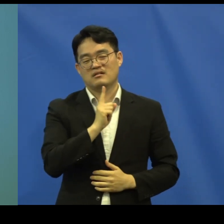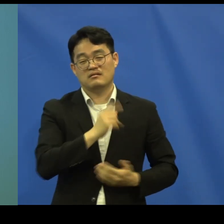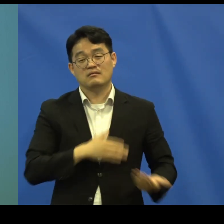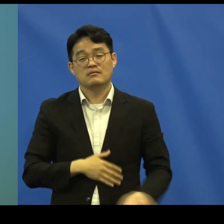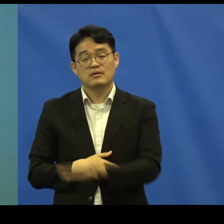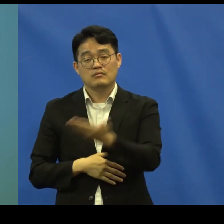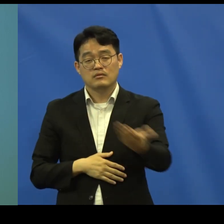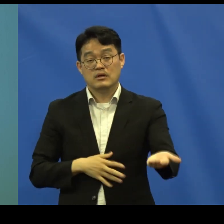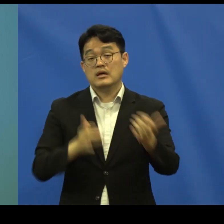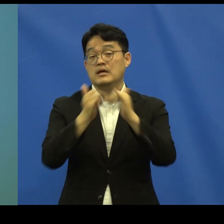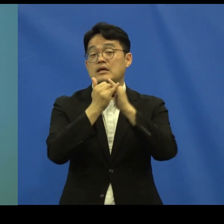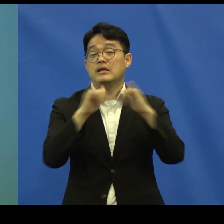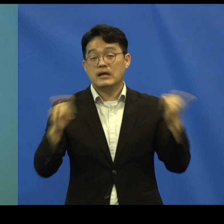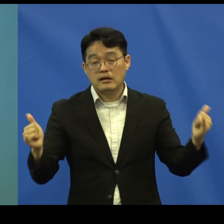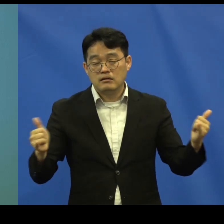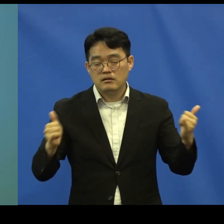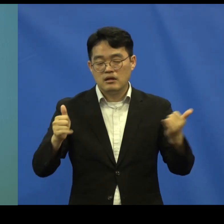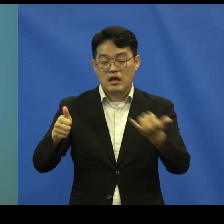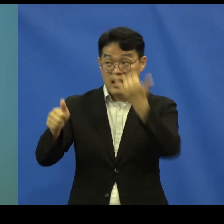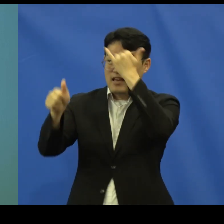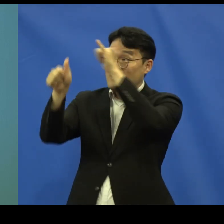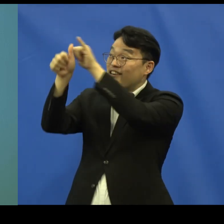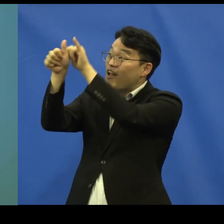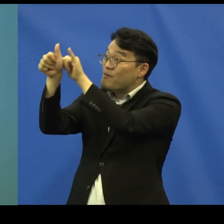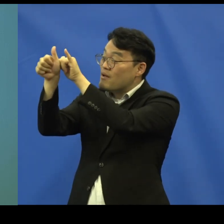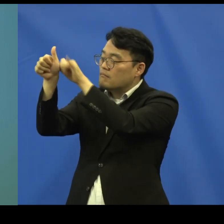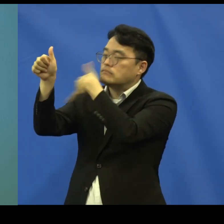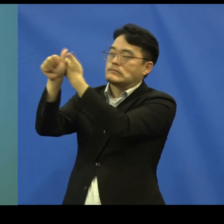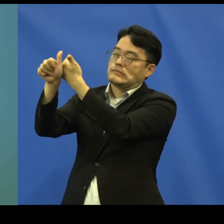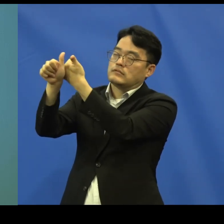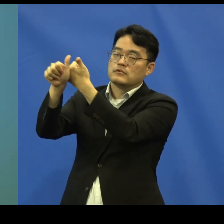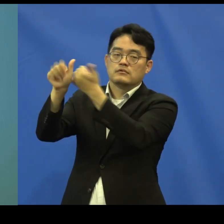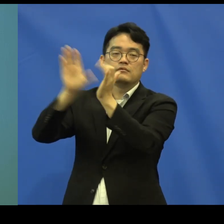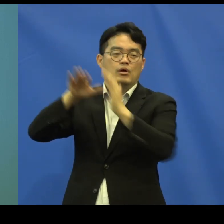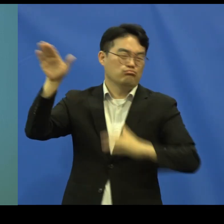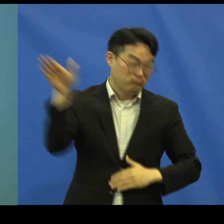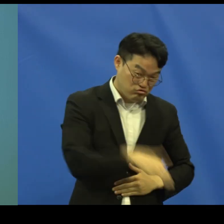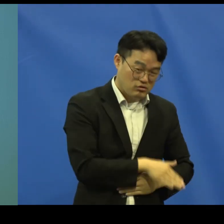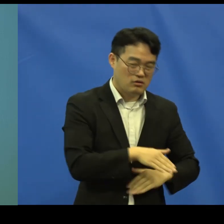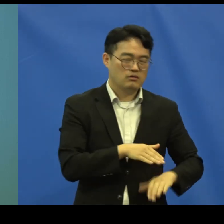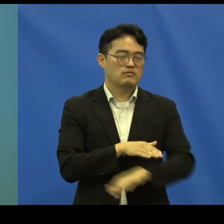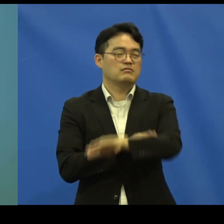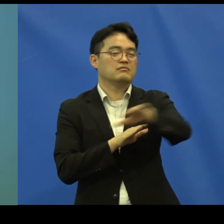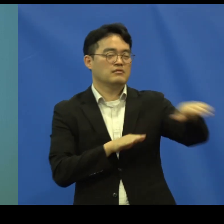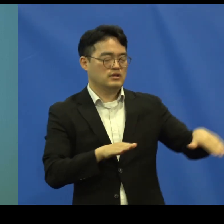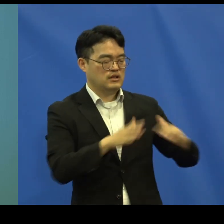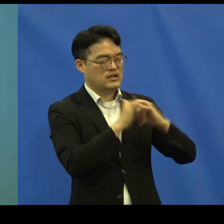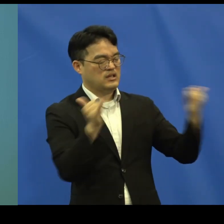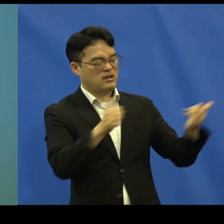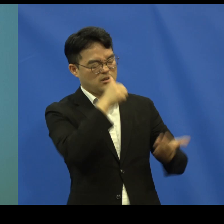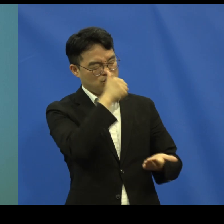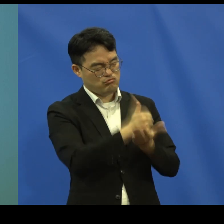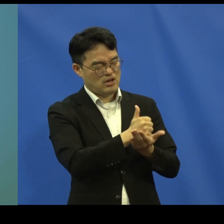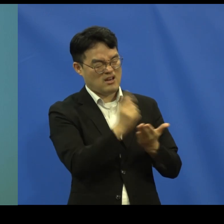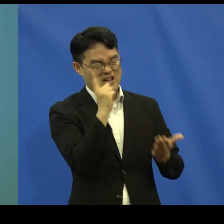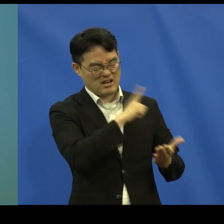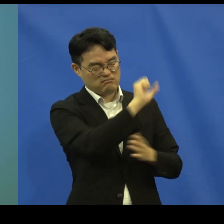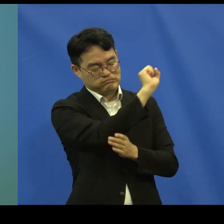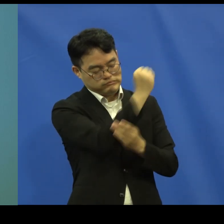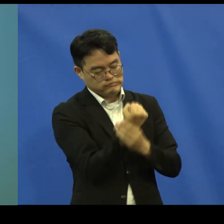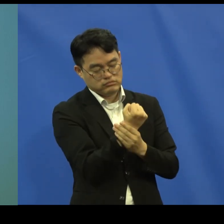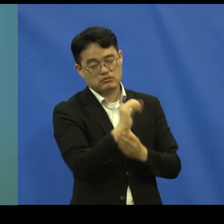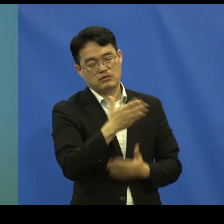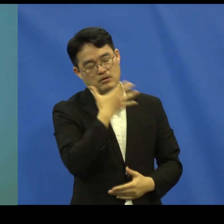겁니다. 예배가 하나님에게로 드려지지 않고 그 예배를 다른 것들을 숭배하는 것으로부터